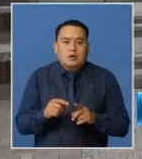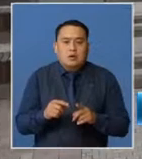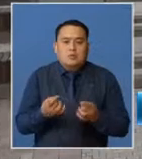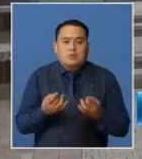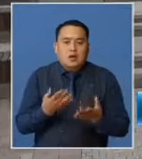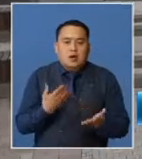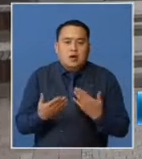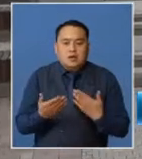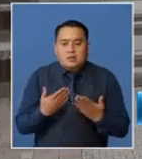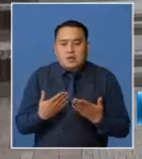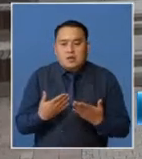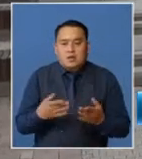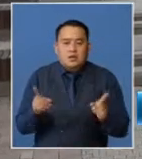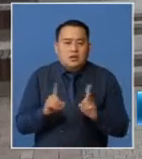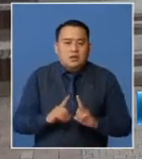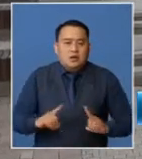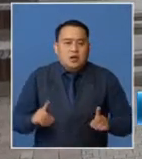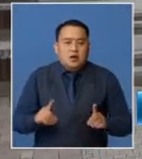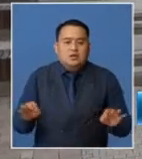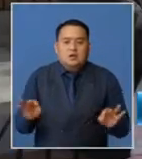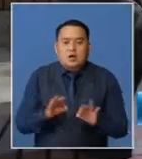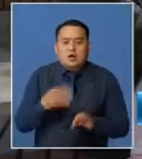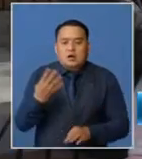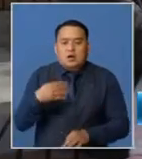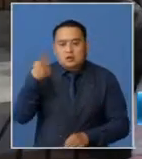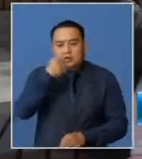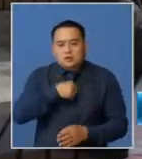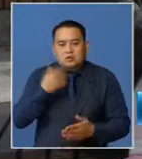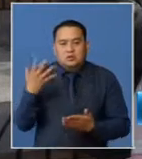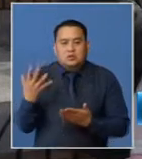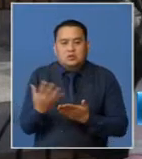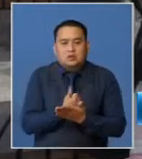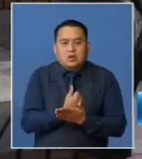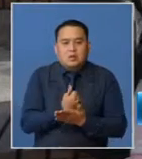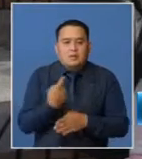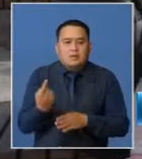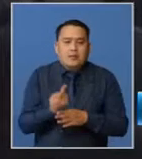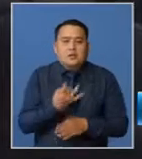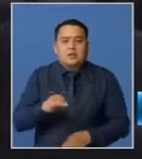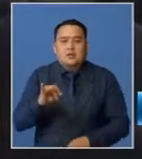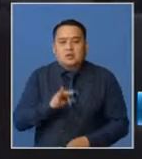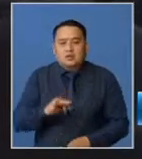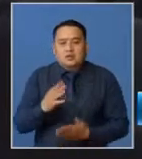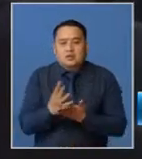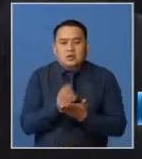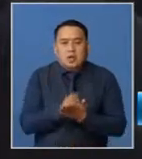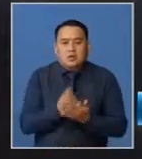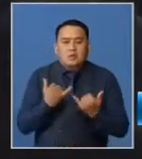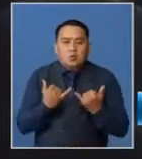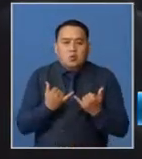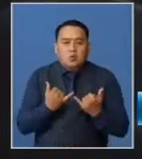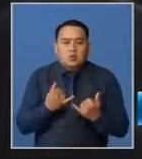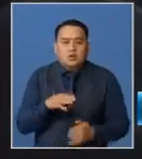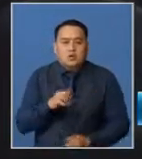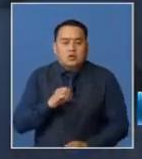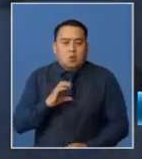енді. Құрылымы ерек, көлемді шығарма әуенімен тек 40 жылдан соң танылады. Бір әуенмен жоғалар бір тарихты сақтап, бүгінге жеткізген Елдос